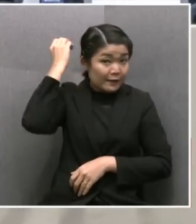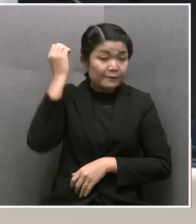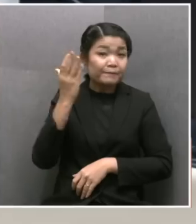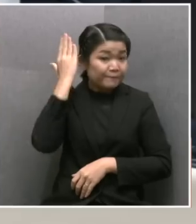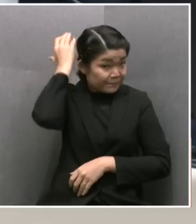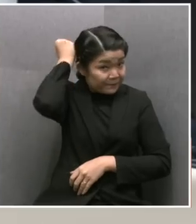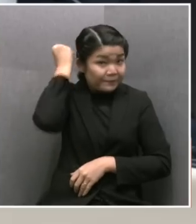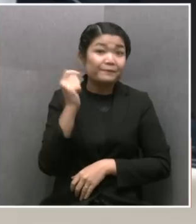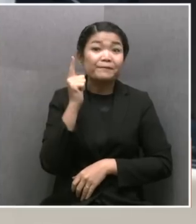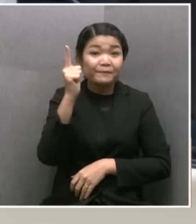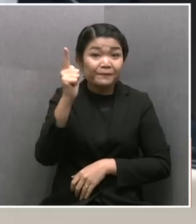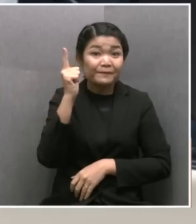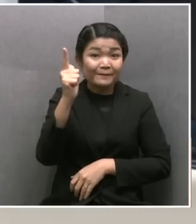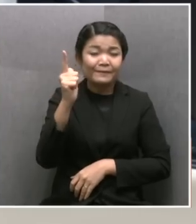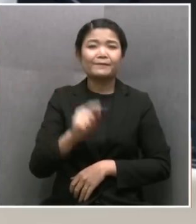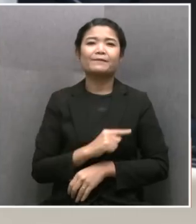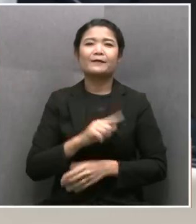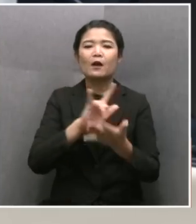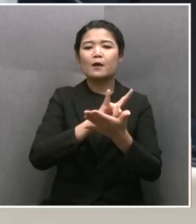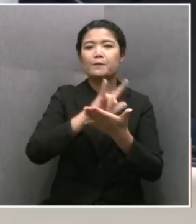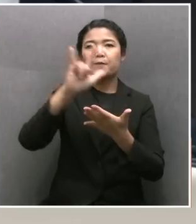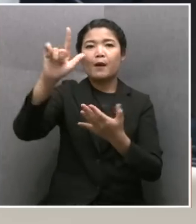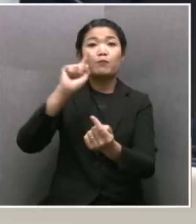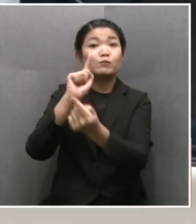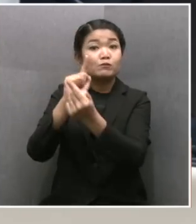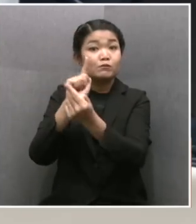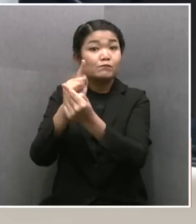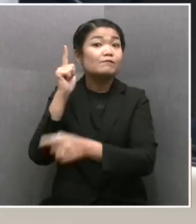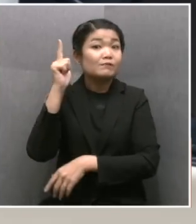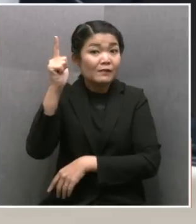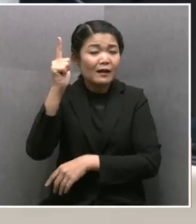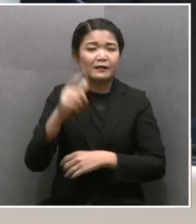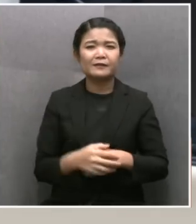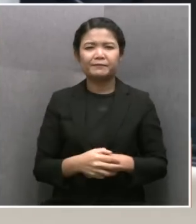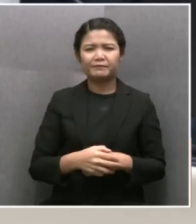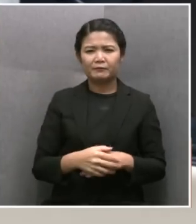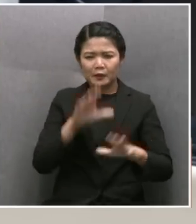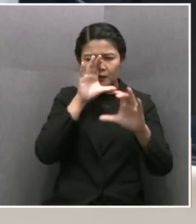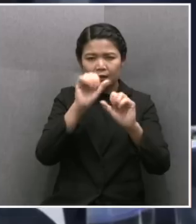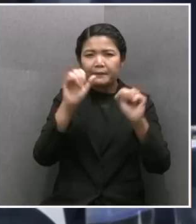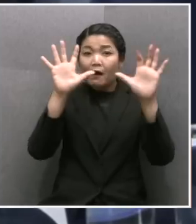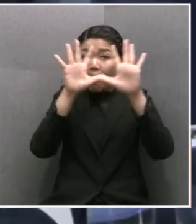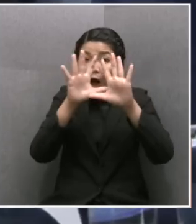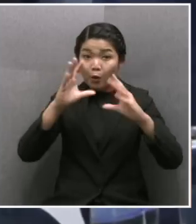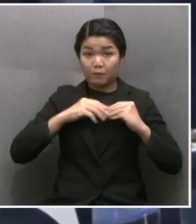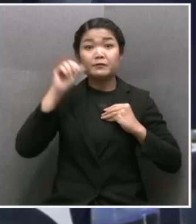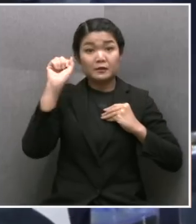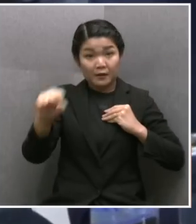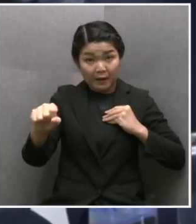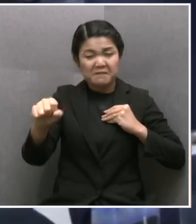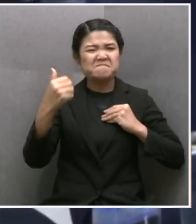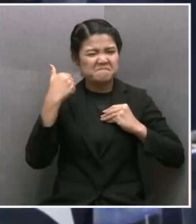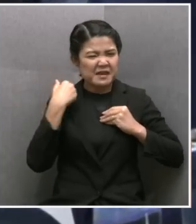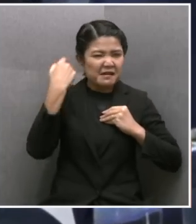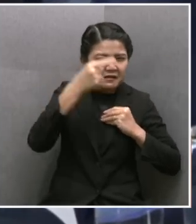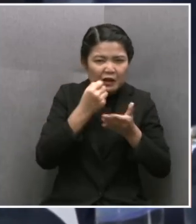รัฐมนตรีของเพื่อไทยเดินทางไปพบนายทักษิณชินวัตรเป็นการยอมรับแล้วใช่หรือไม่ว่าเรื่องนี้มีเบื้อง